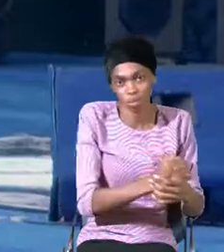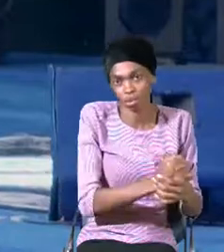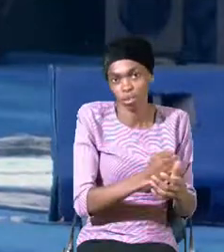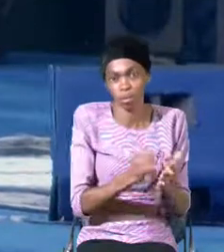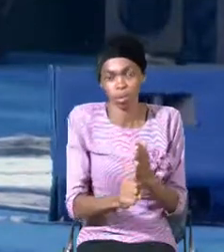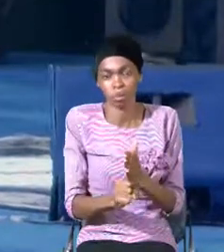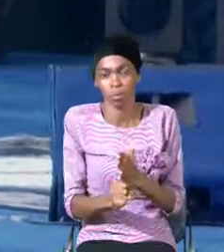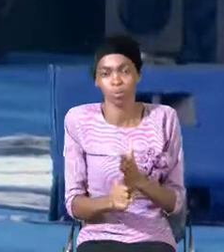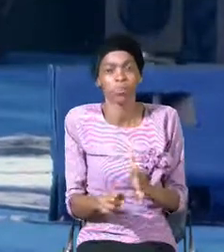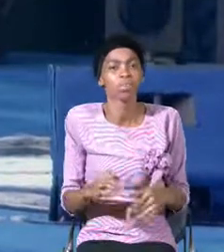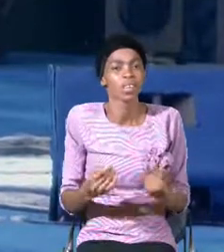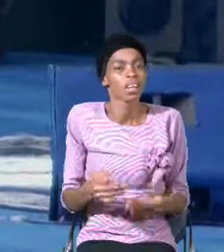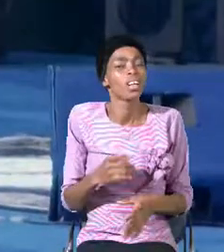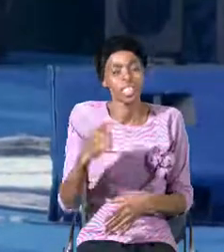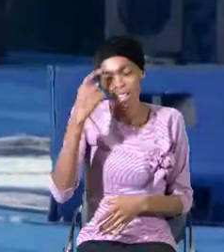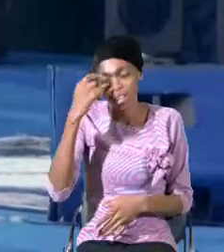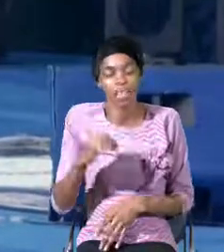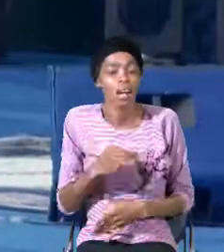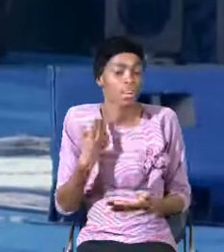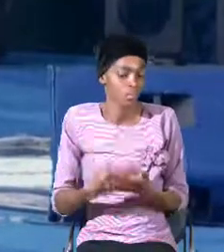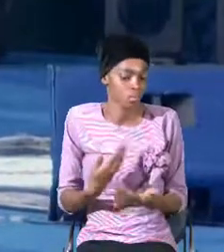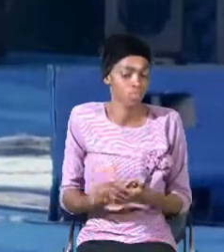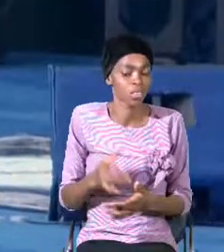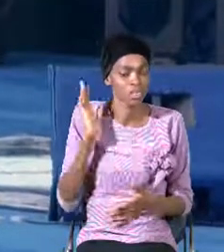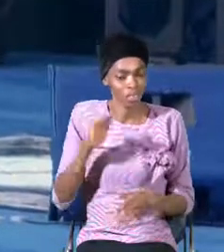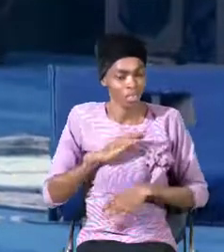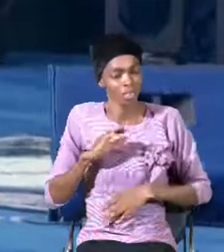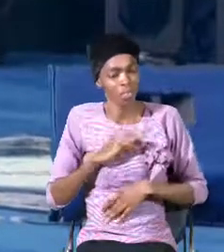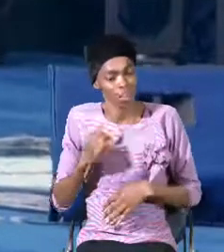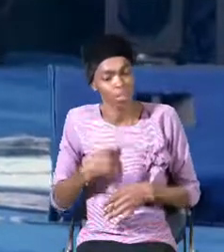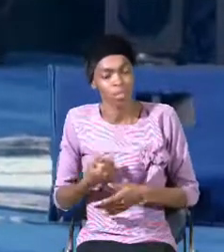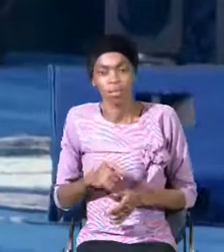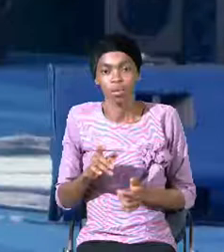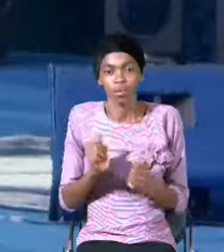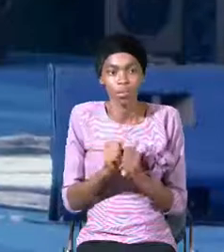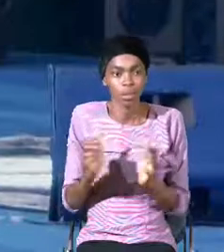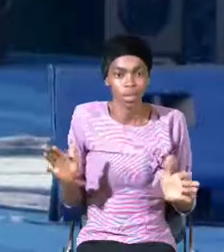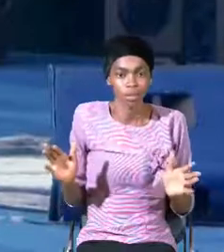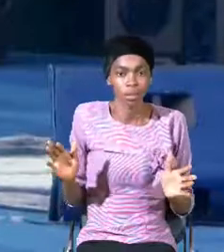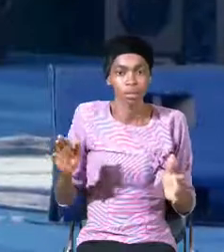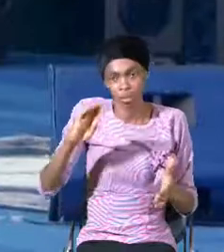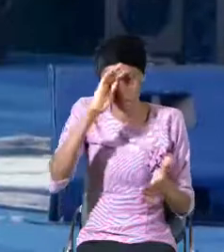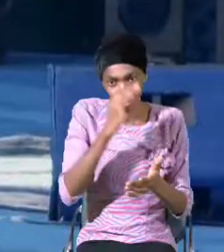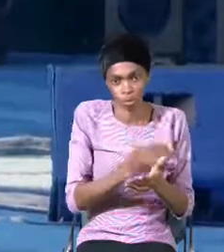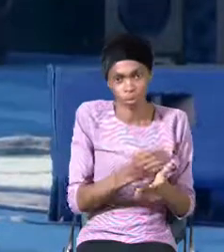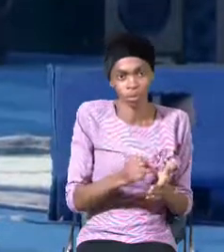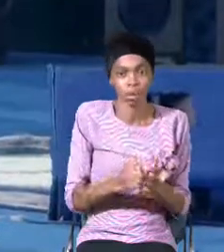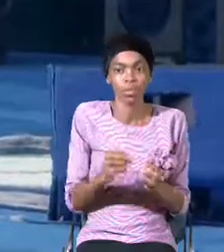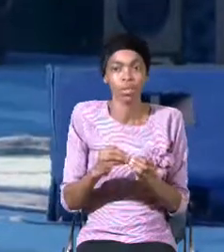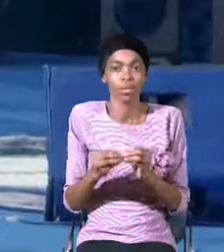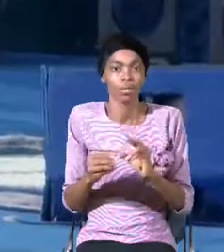L'argent va me satisfaire. Les choses vont me satisfaire. La satisfaction sans la filiation. Troisièmement, la